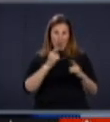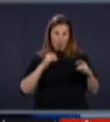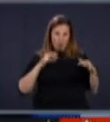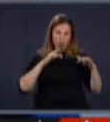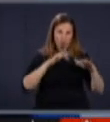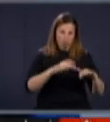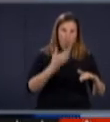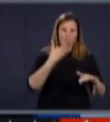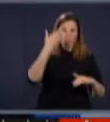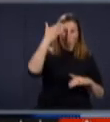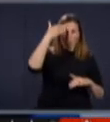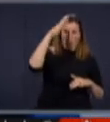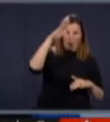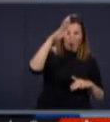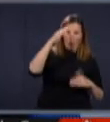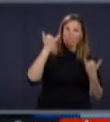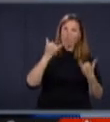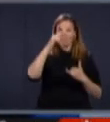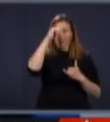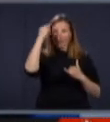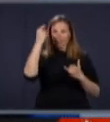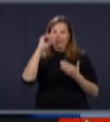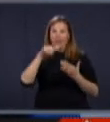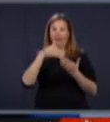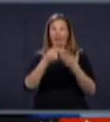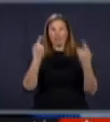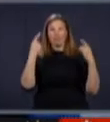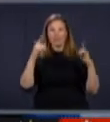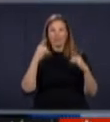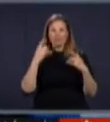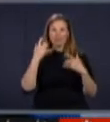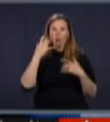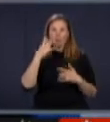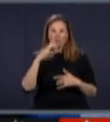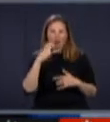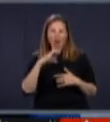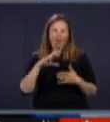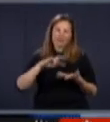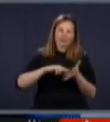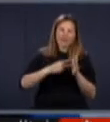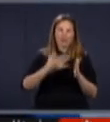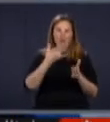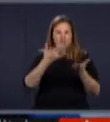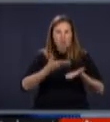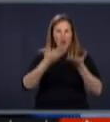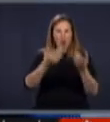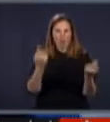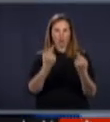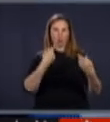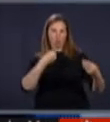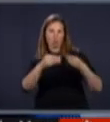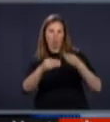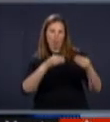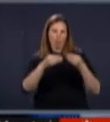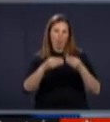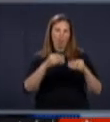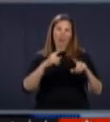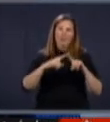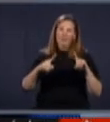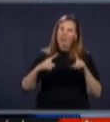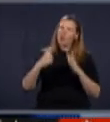on peut probablement profiter de ces éléments-là. On va essayer de donner de la souplesse. Mais ce qui va être important aussi, c'est quand on va réouvrir des commerces, etc., je veux le